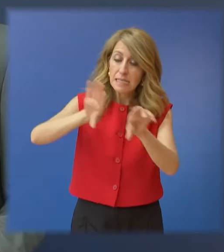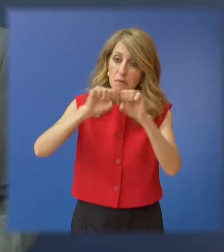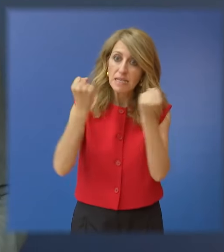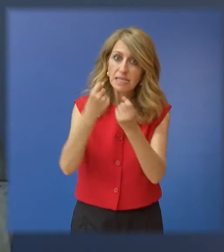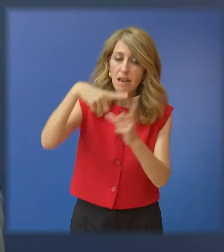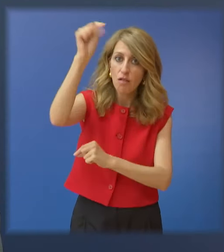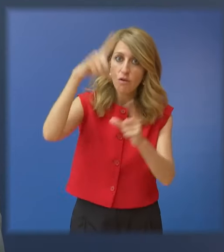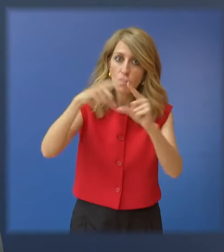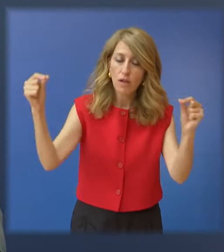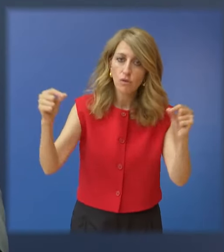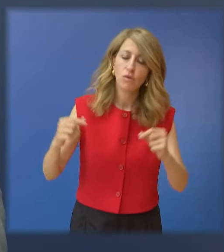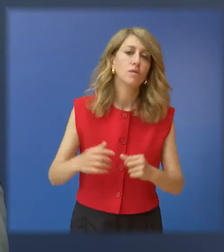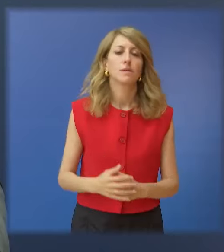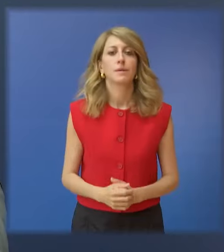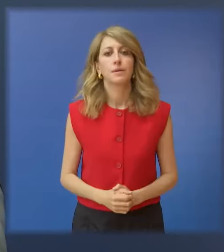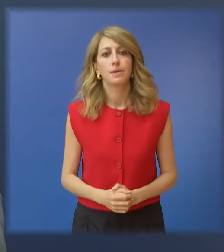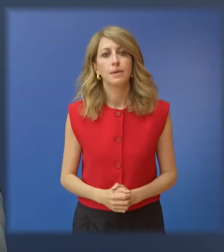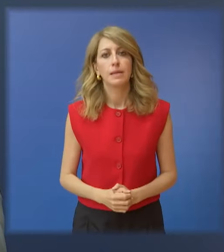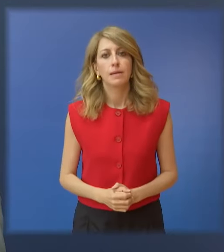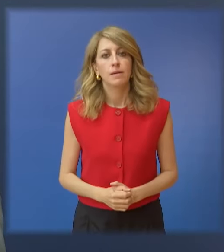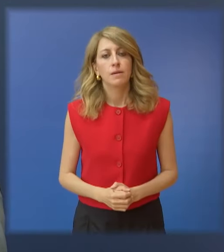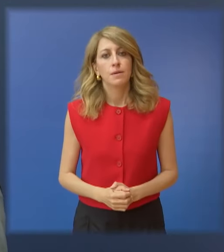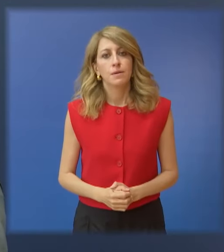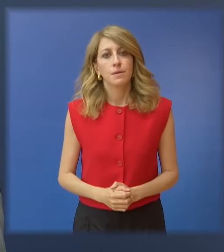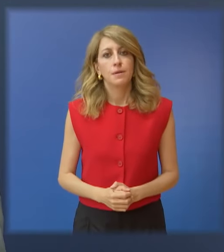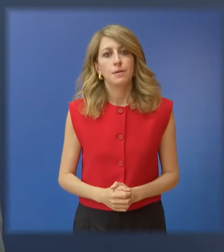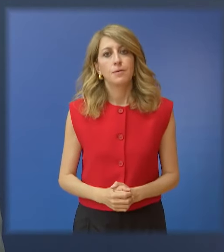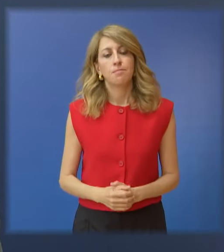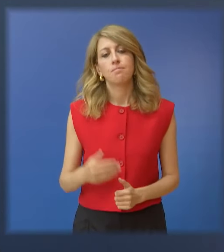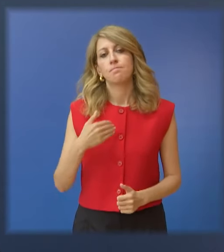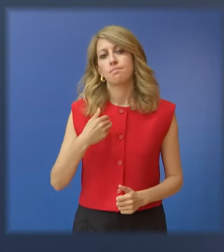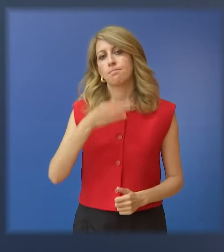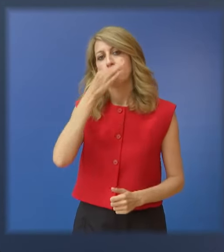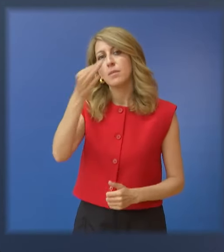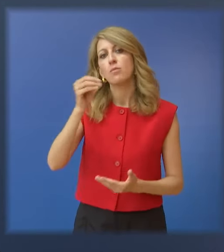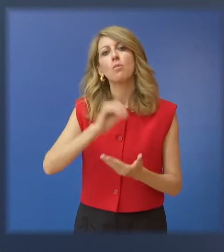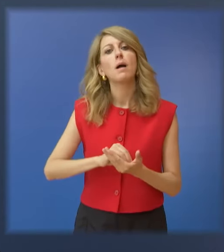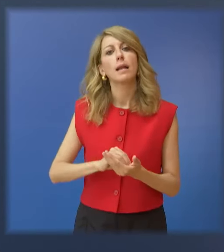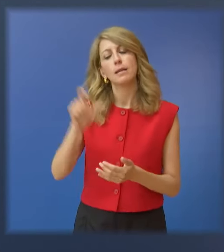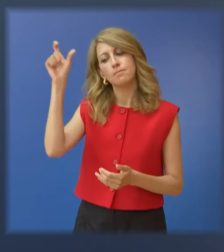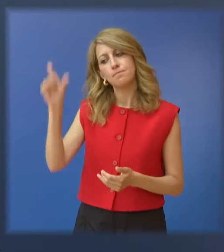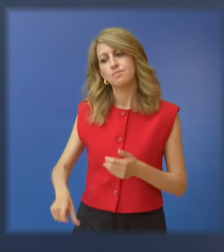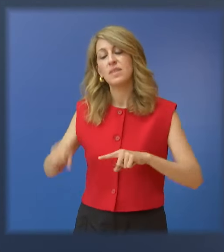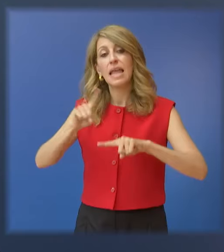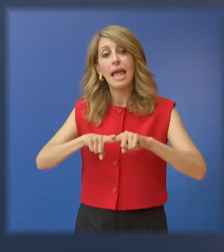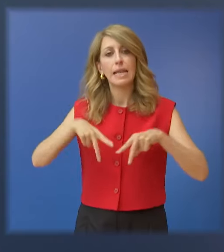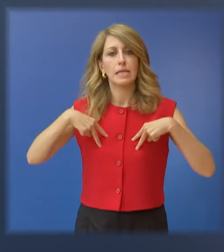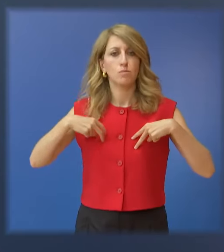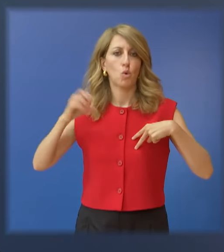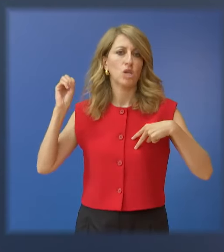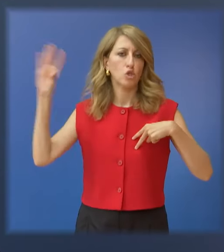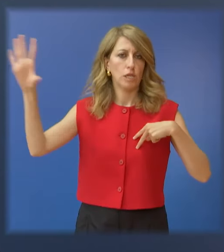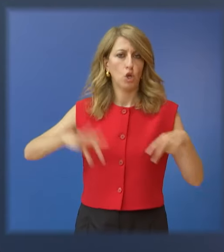ευχαριστώ θα επαναλάβω αυτό το οποίο είπε στην συνάντηση των υπουργών εξωτερικών ο έλληνας υπουργός εξωτερικών ο κύριος γεραπετρίτης